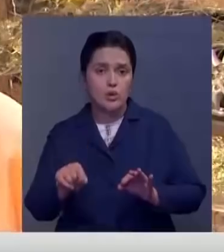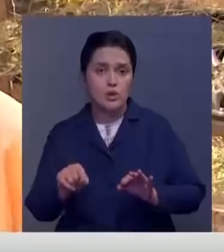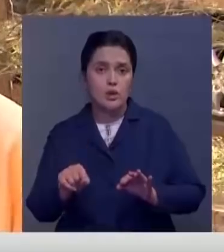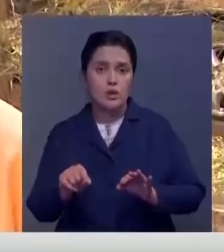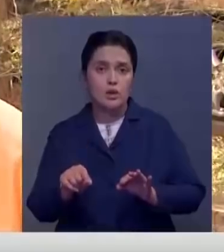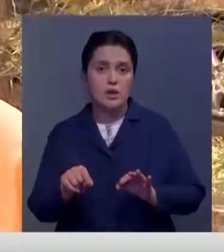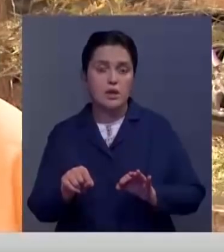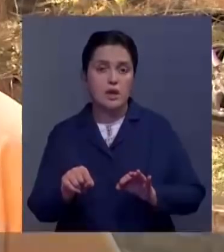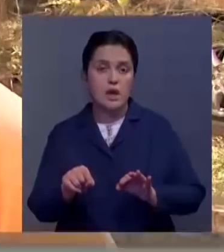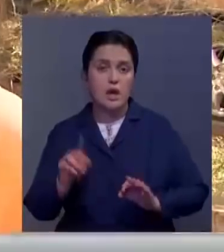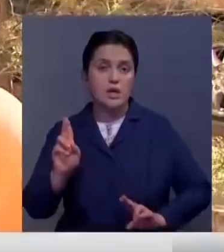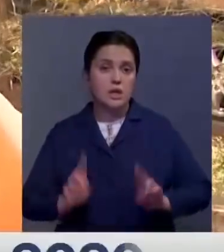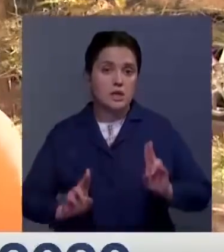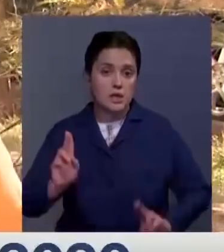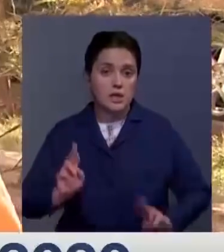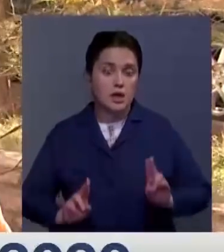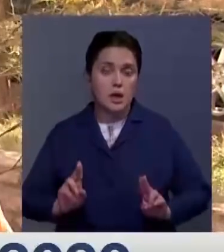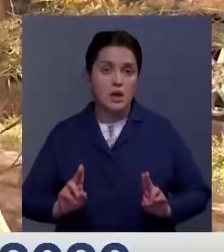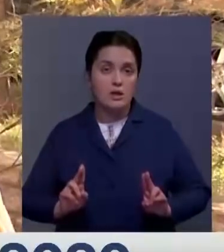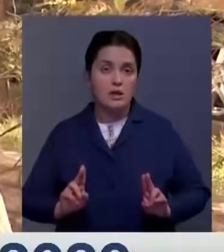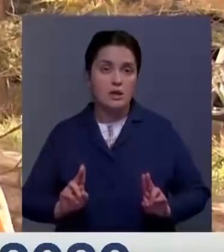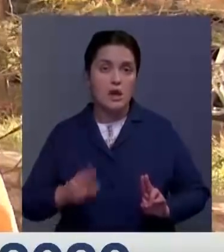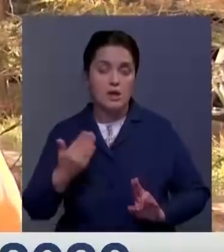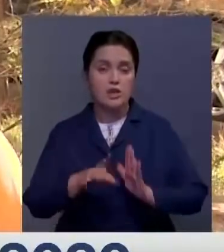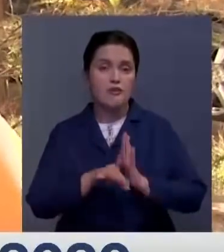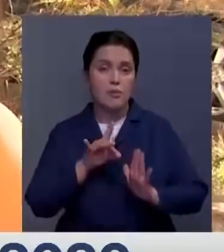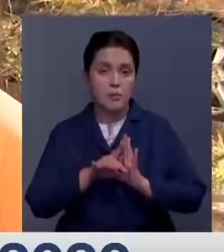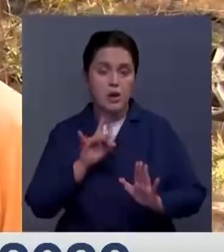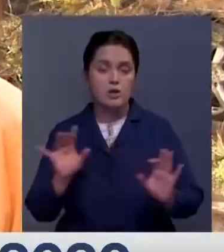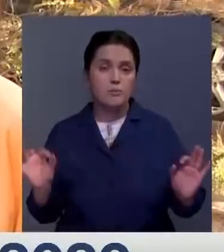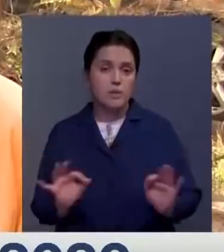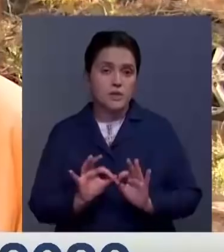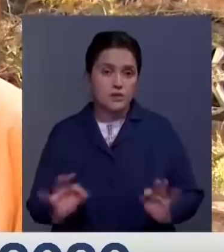или критерии, по которым они выбирают песни.